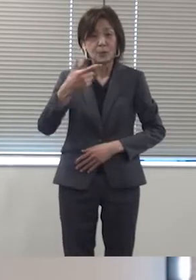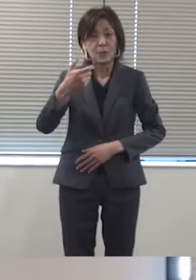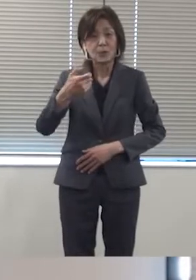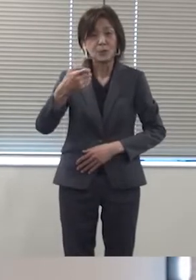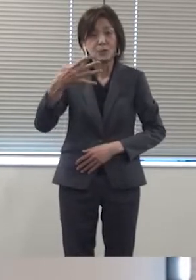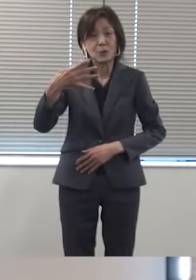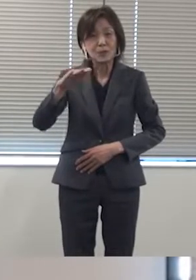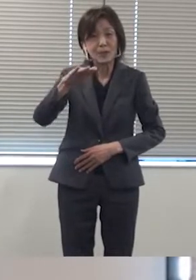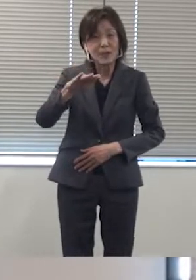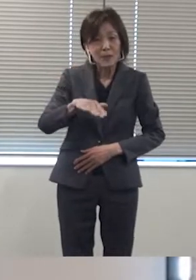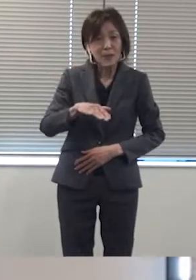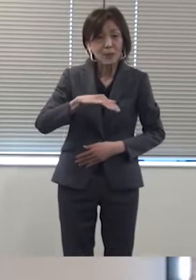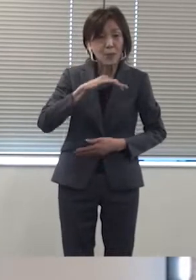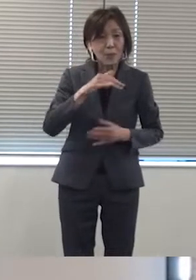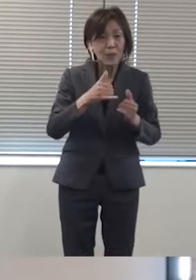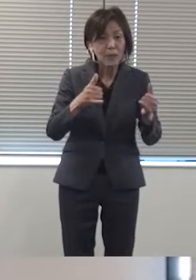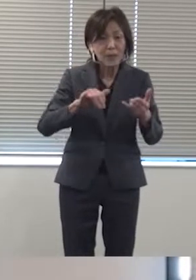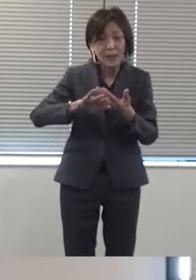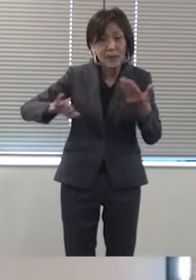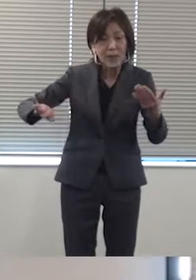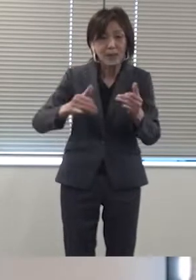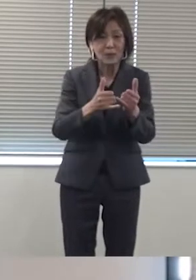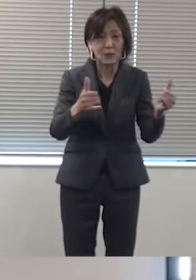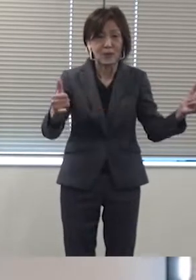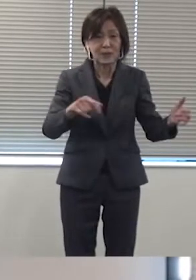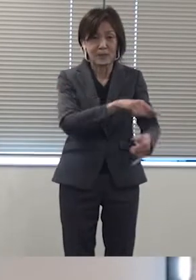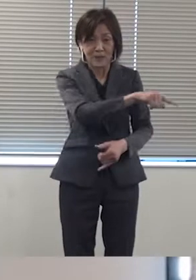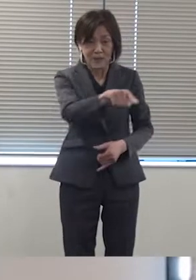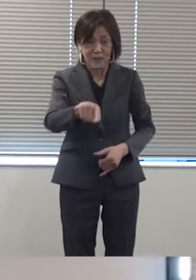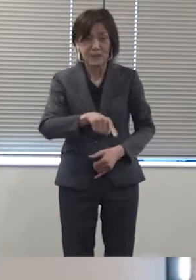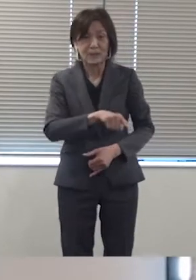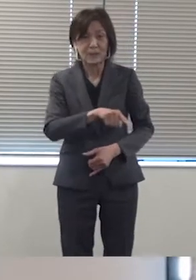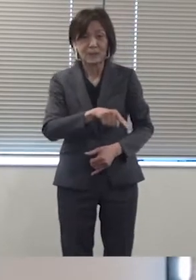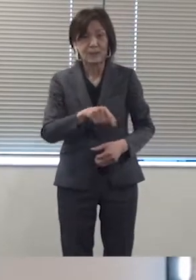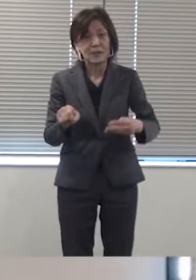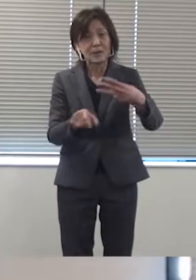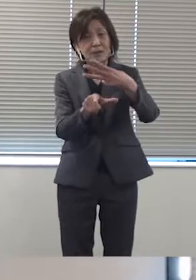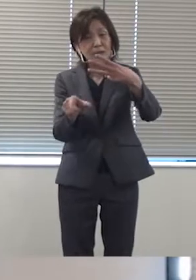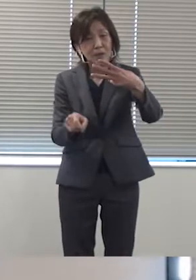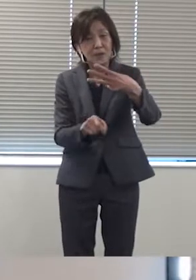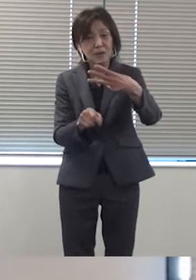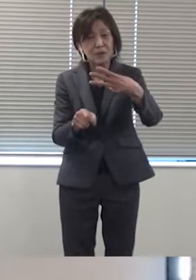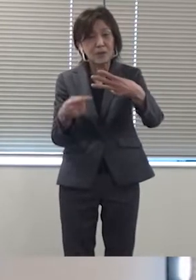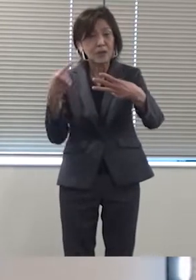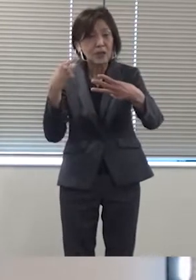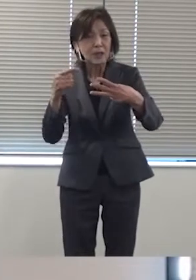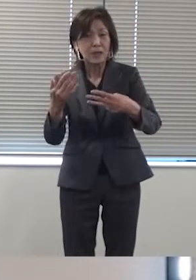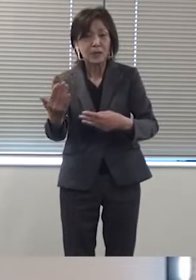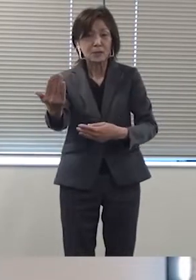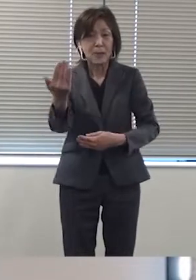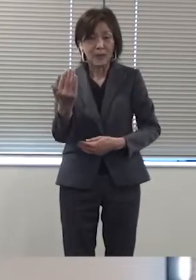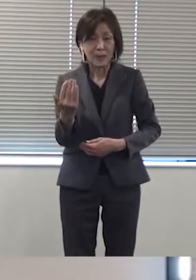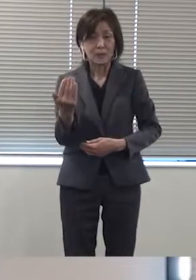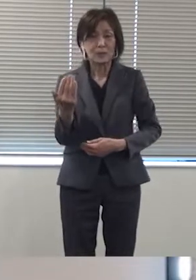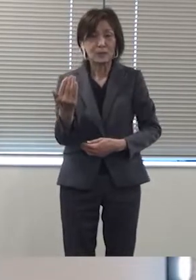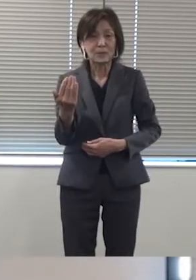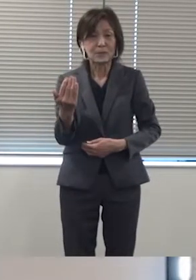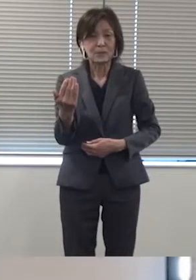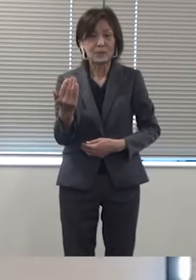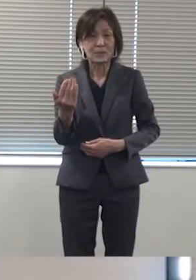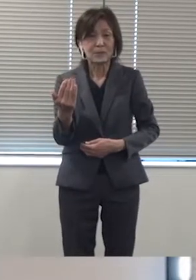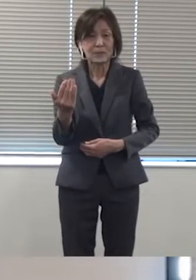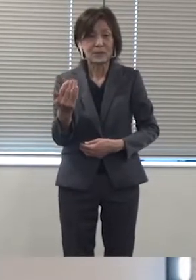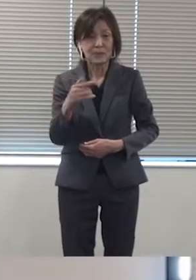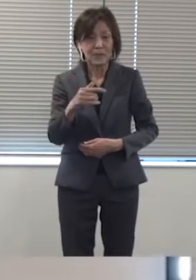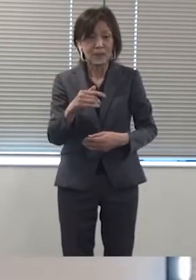の、高齢者以外の方々につきましては3月以降1ヶ月前倒しになりますが、ボリュームが大